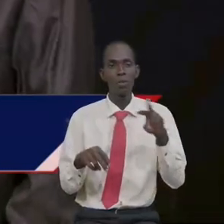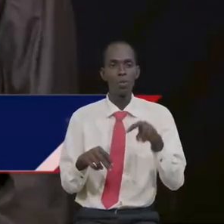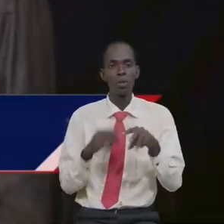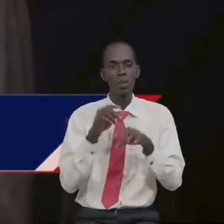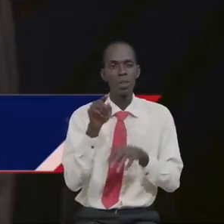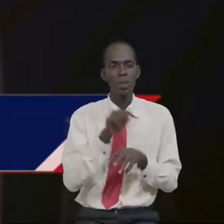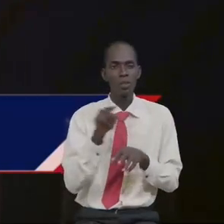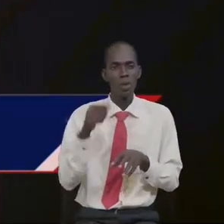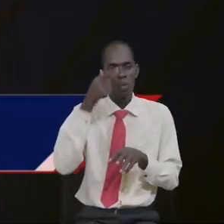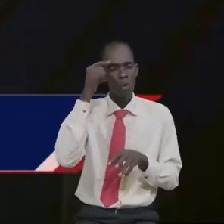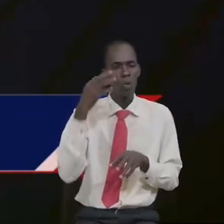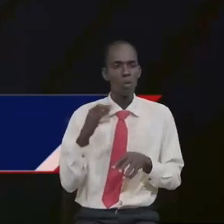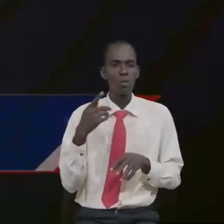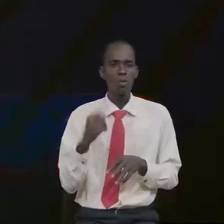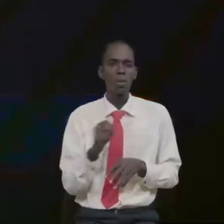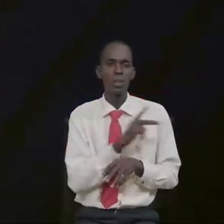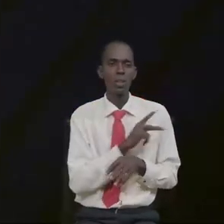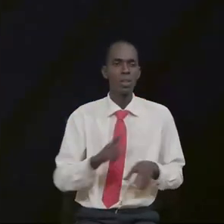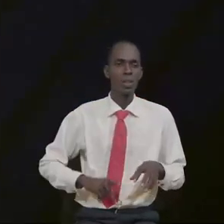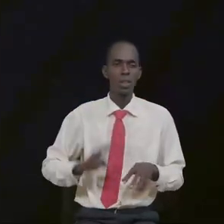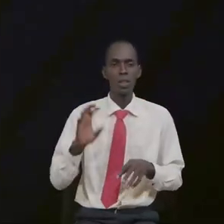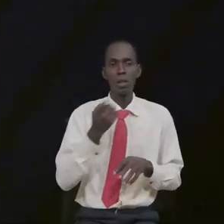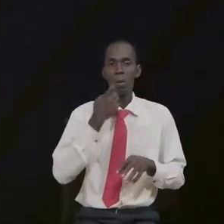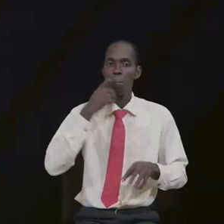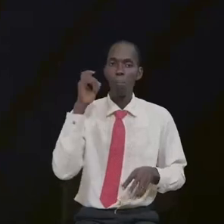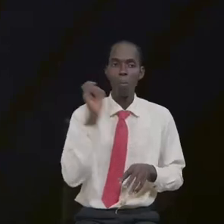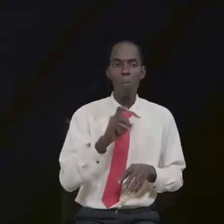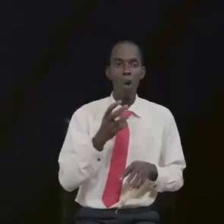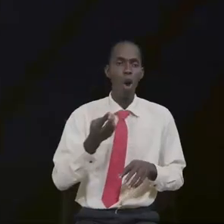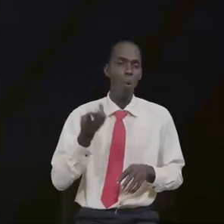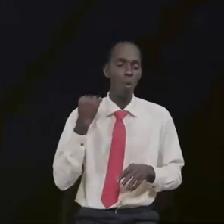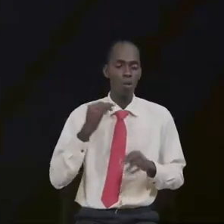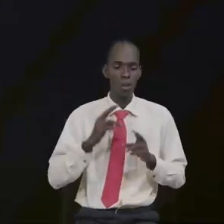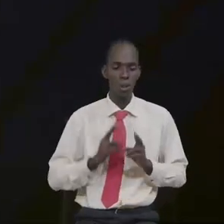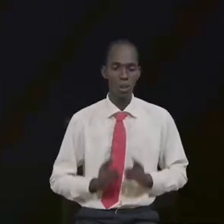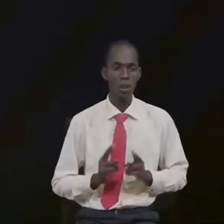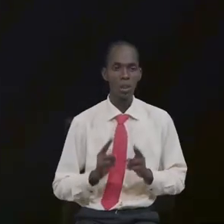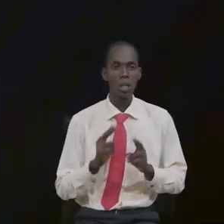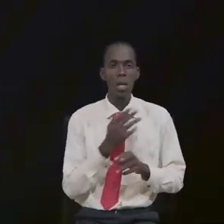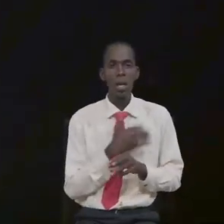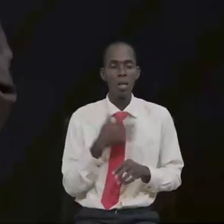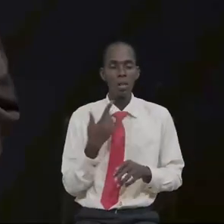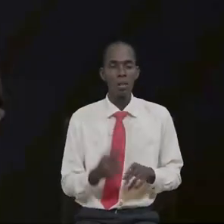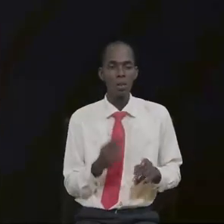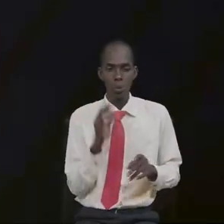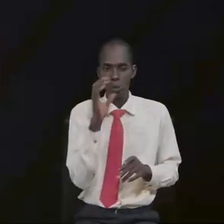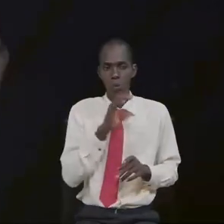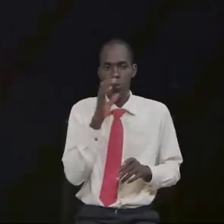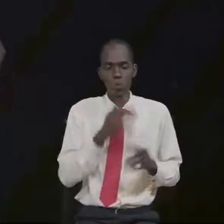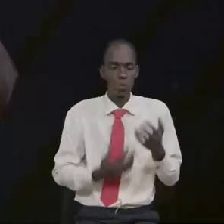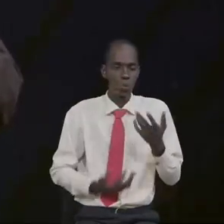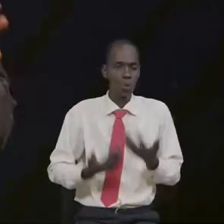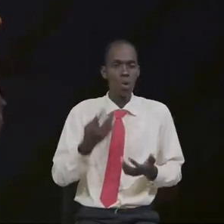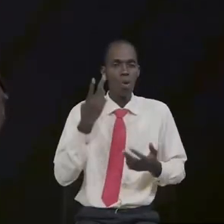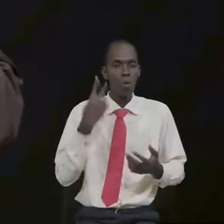22. Comme l'ordre du roi était sévère et que la fournaise était